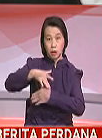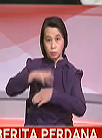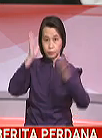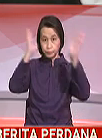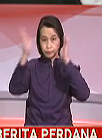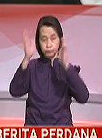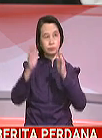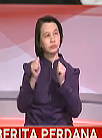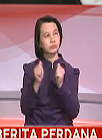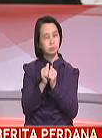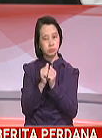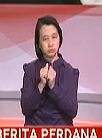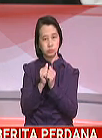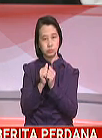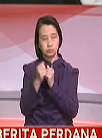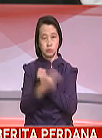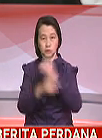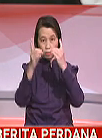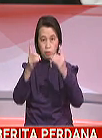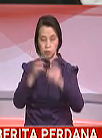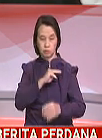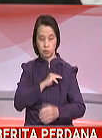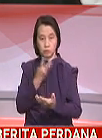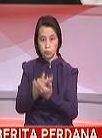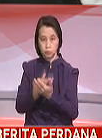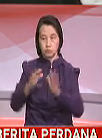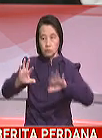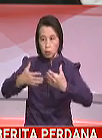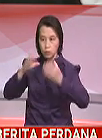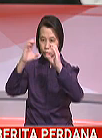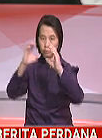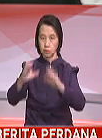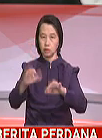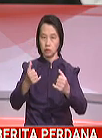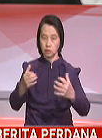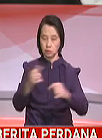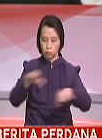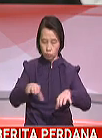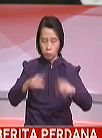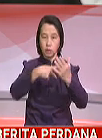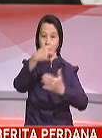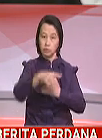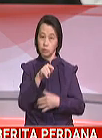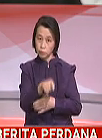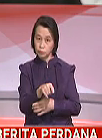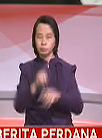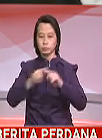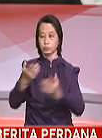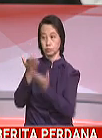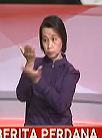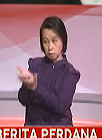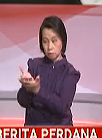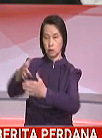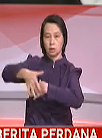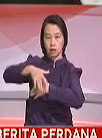bersama Menteri Pendidikan dan Menteri Keuangan bagaimana cara kita nak roll out program sebegini, cuma sebagai cadangan awal